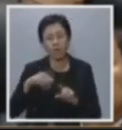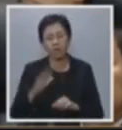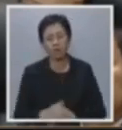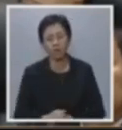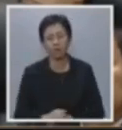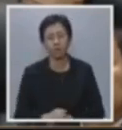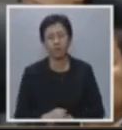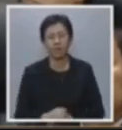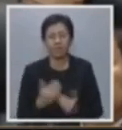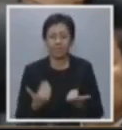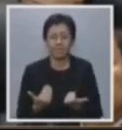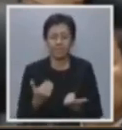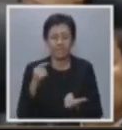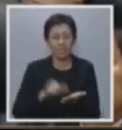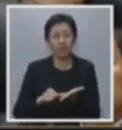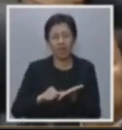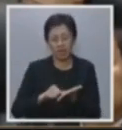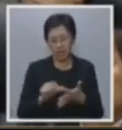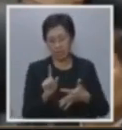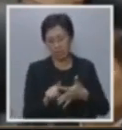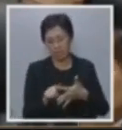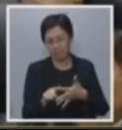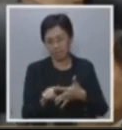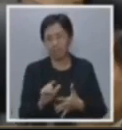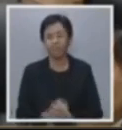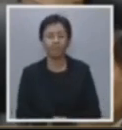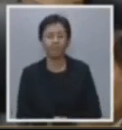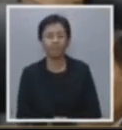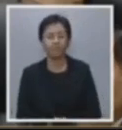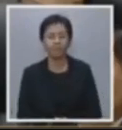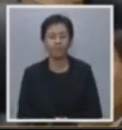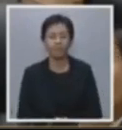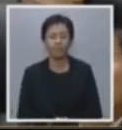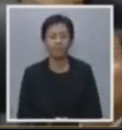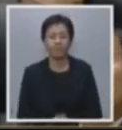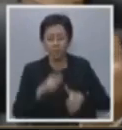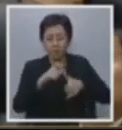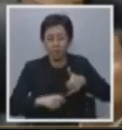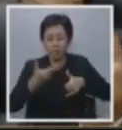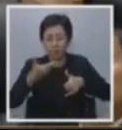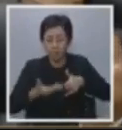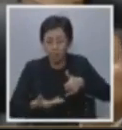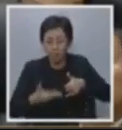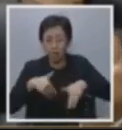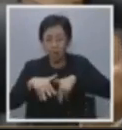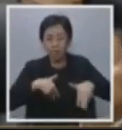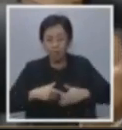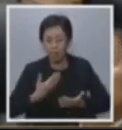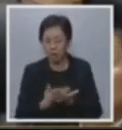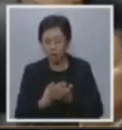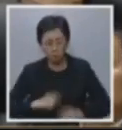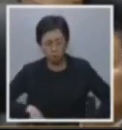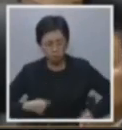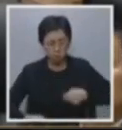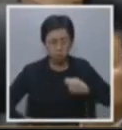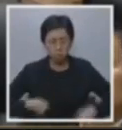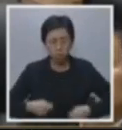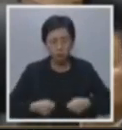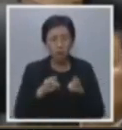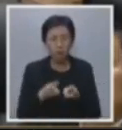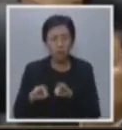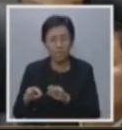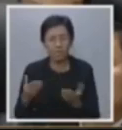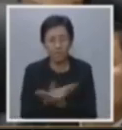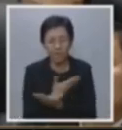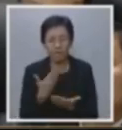ยเป็นเรื่องที่ต้องมีการแก้ไขและพฤติกรรมของประชาชนในการใช้เงินก็เปลี่ยนไปนะครับร